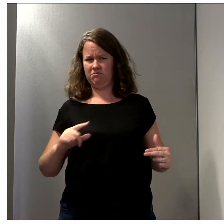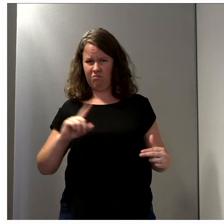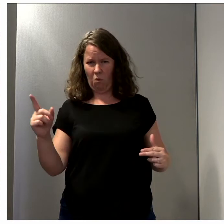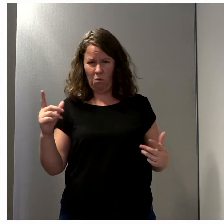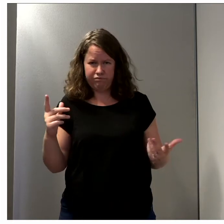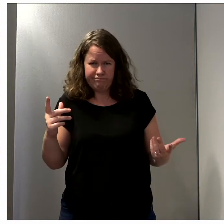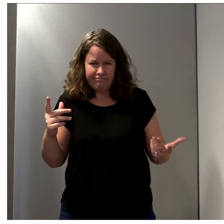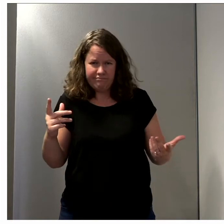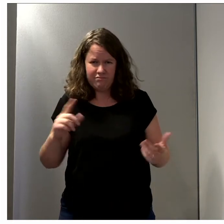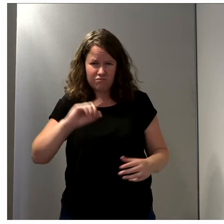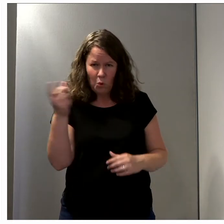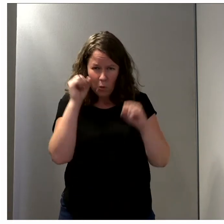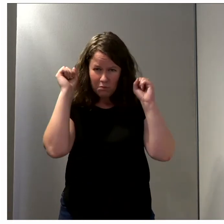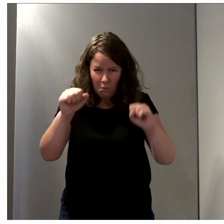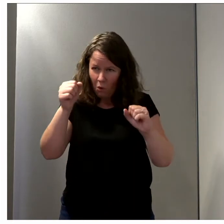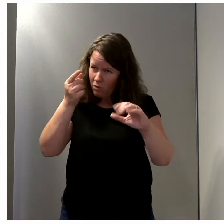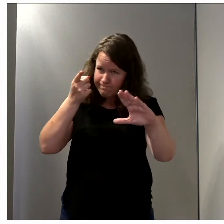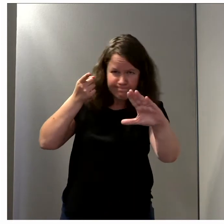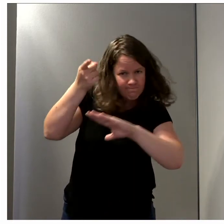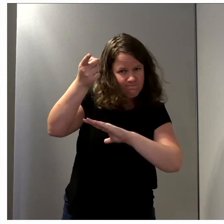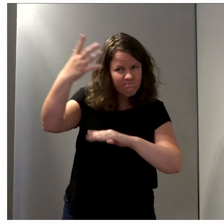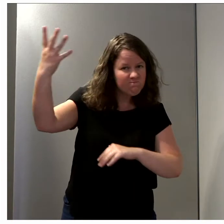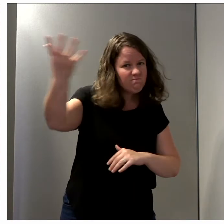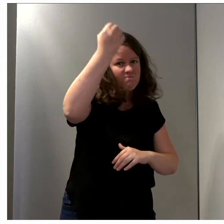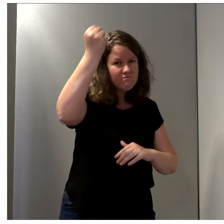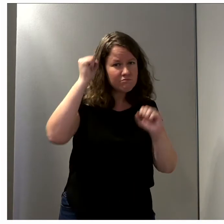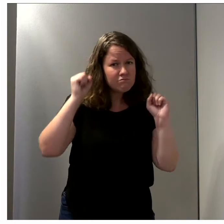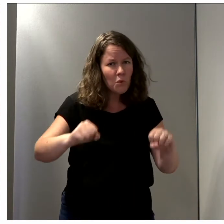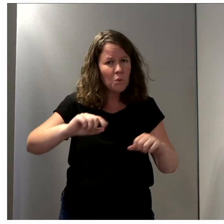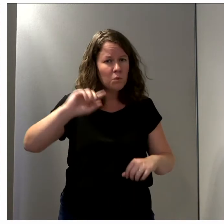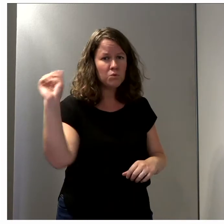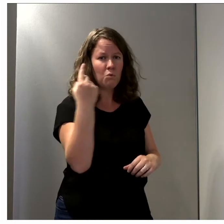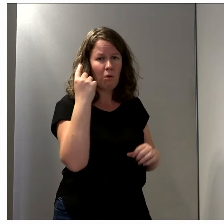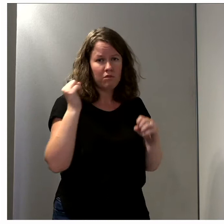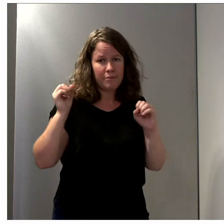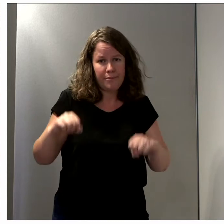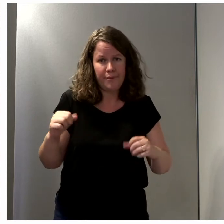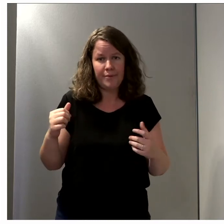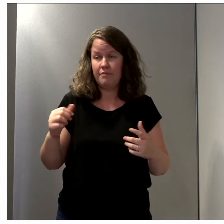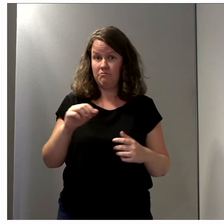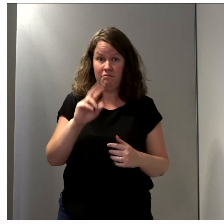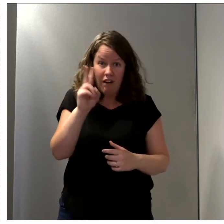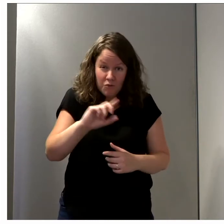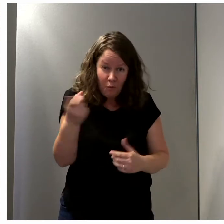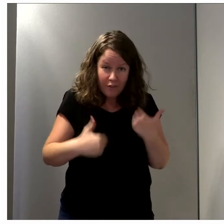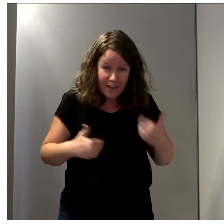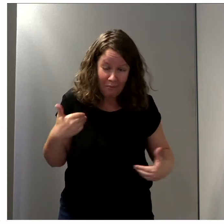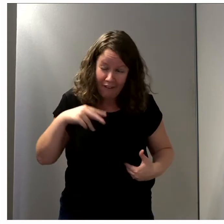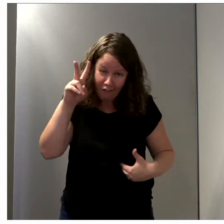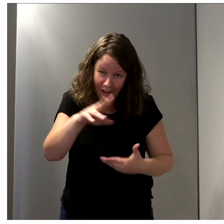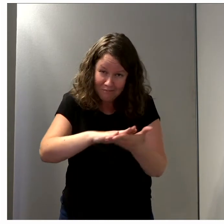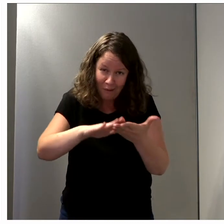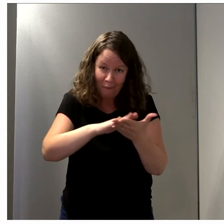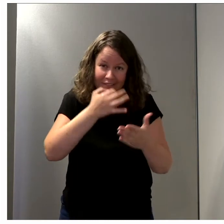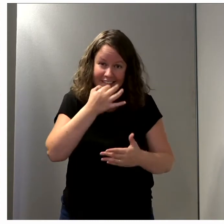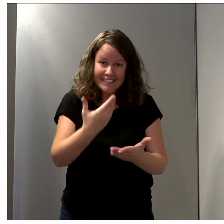négatif tout le monde peut aller vers l'avant dans la vie tout le monde et que voilà que tout le monde a un handicap et moi je dis vraiment